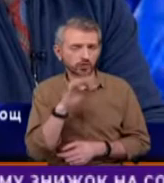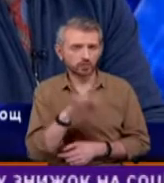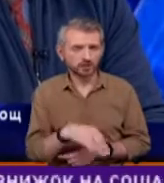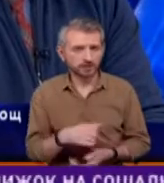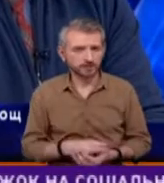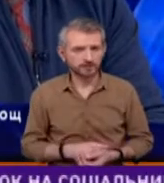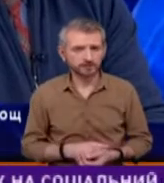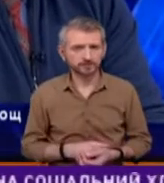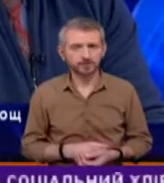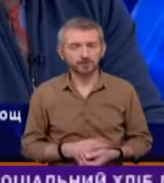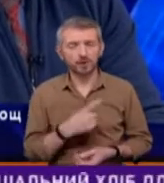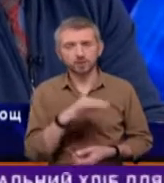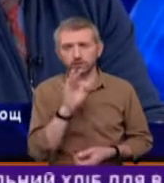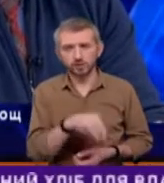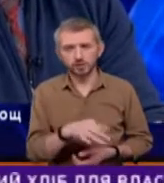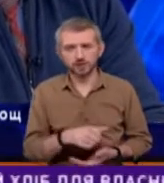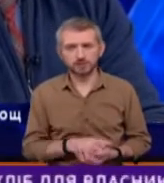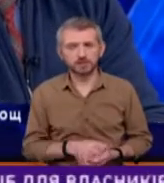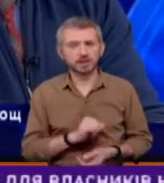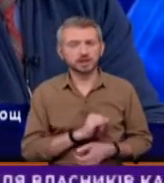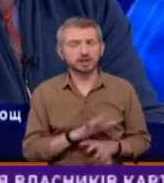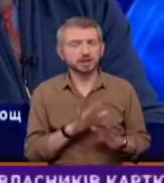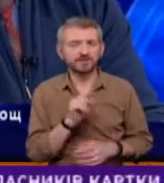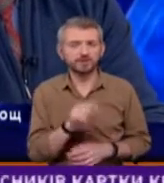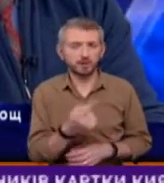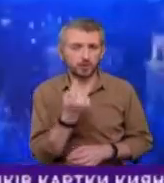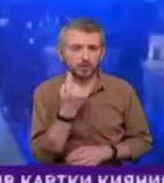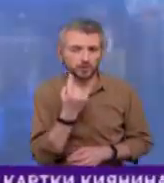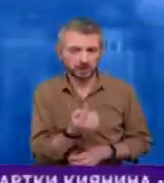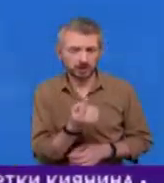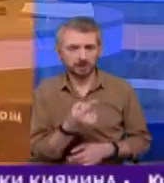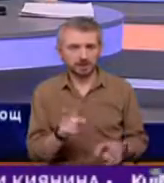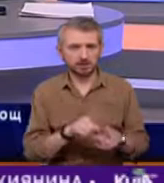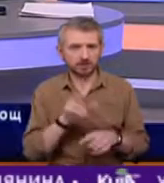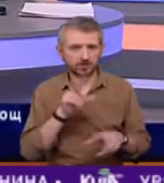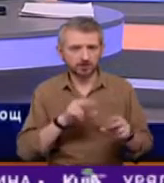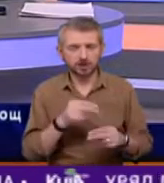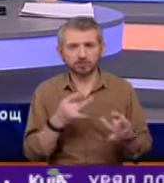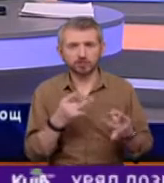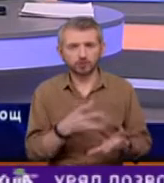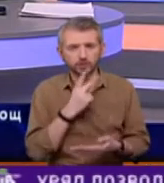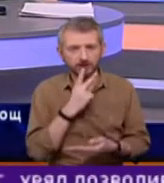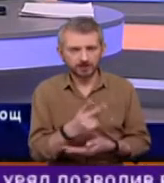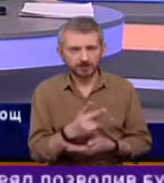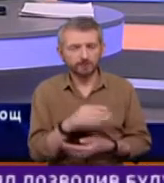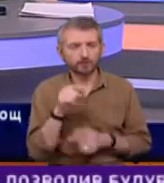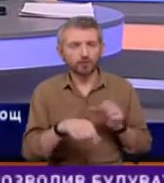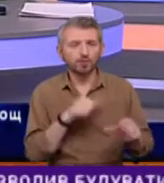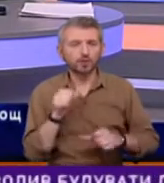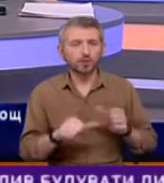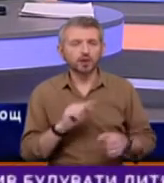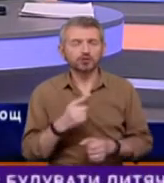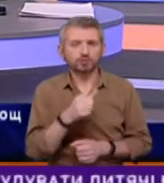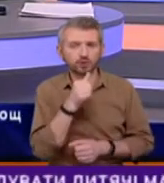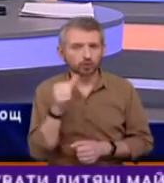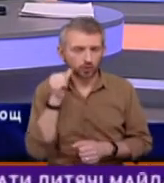пане Олександре. 100%. Дякуємо за дзвінок. І не ви одні так вважаєте. Просто дивіться, в цьому році, ну чому